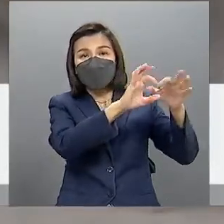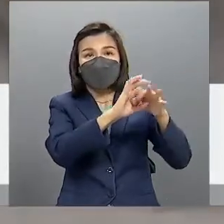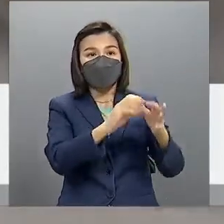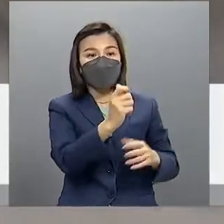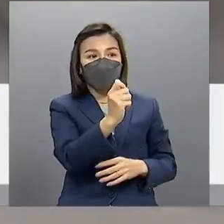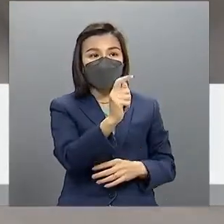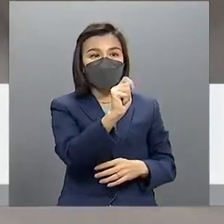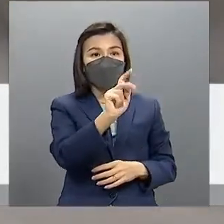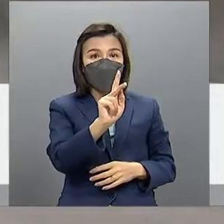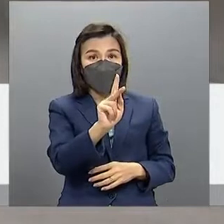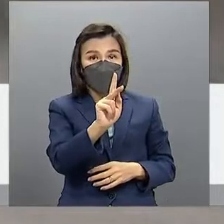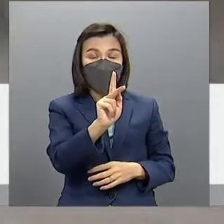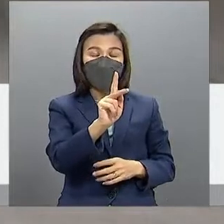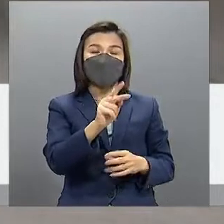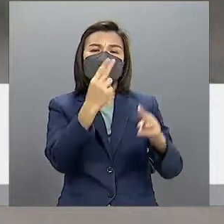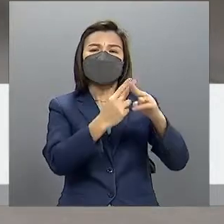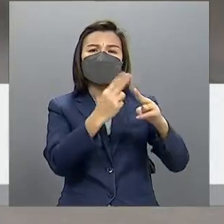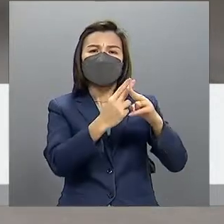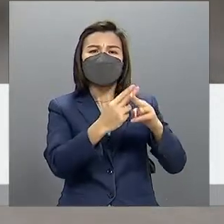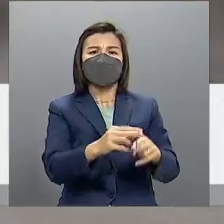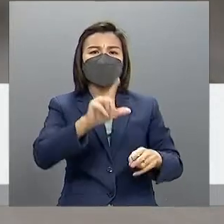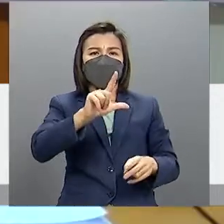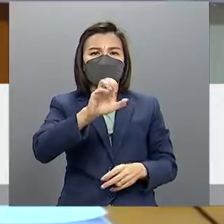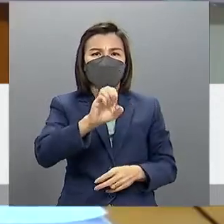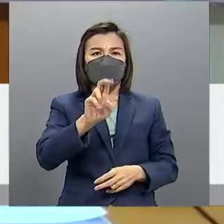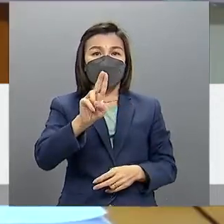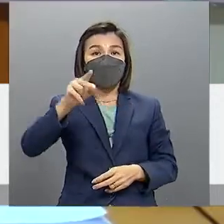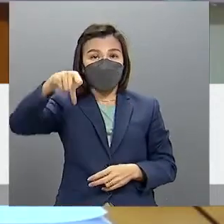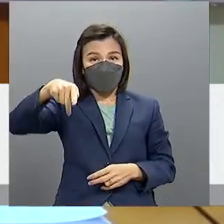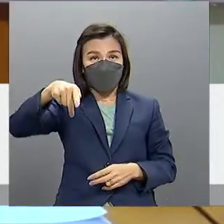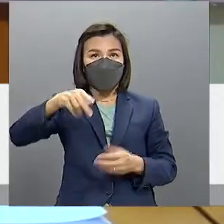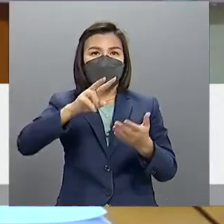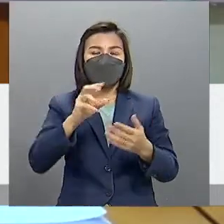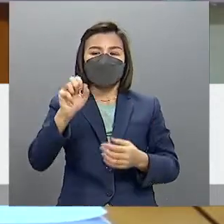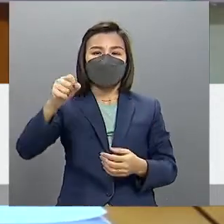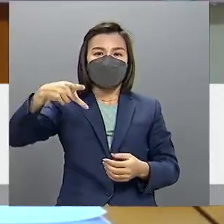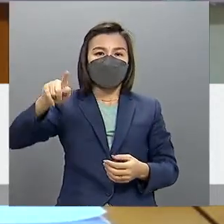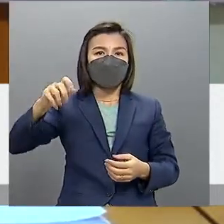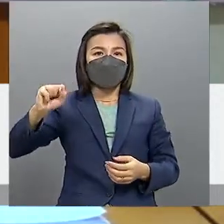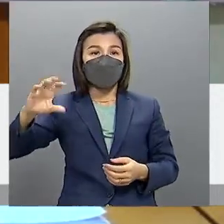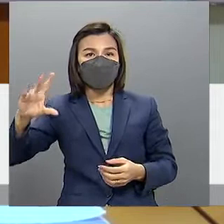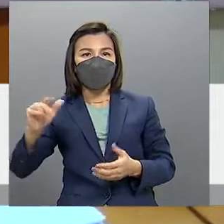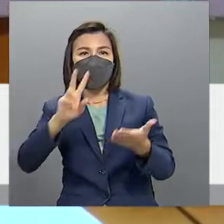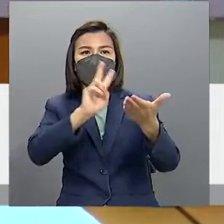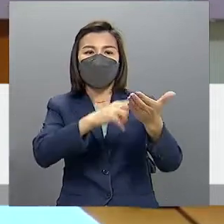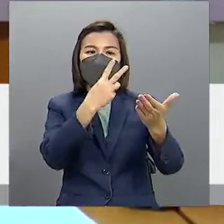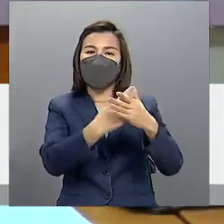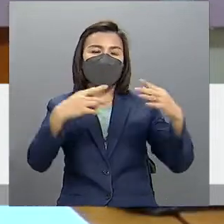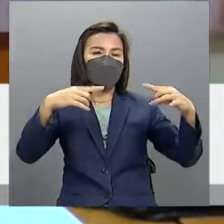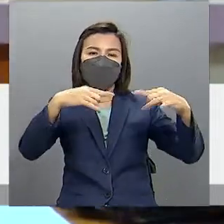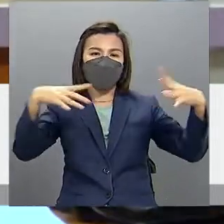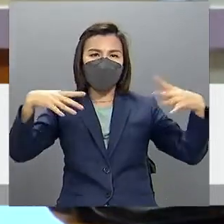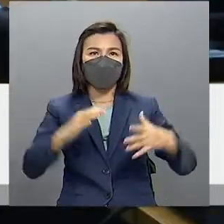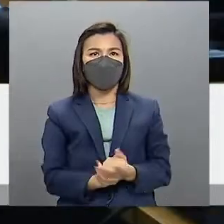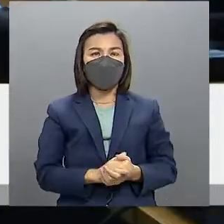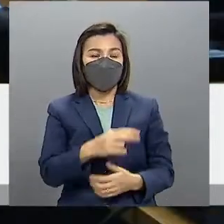ผูซึ่งได้รับการจัดสรรมาจากสปสช.พบว่ามีความเบี่ยงเบนสูงมากล่าสุดมีโรงพยาบาลสุ่ม